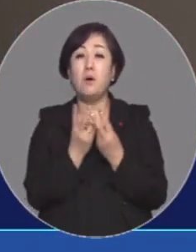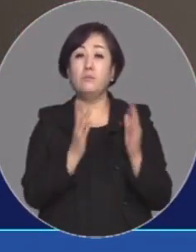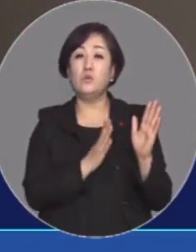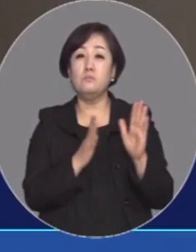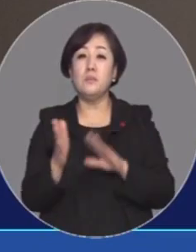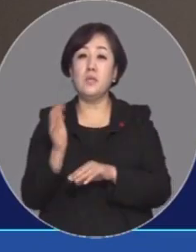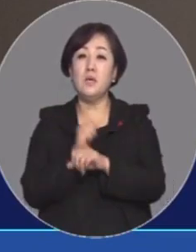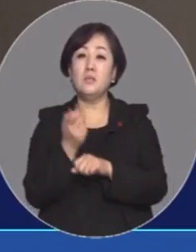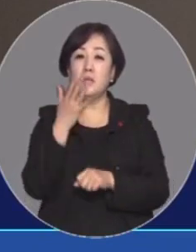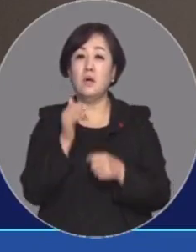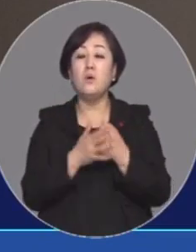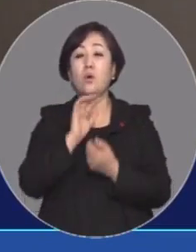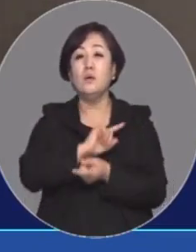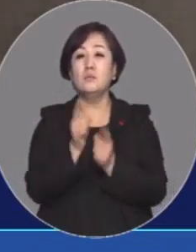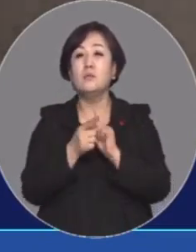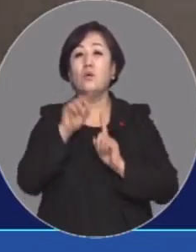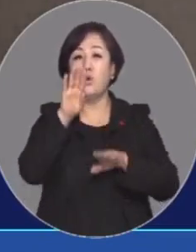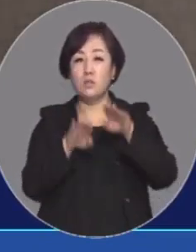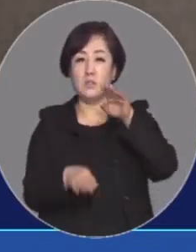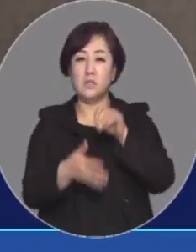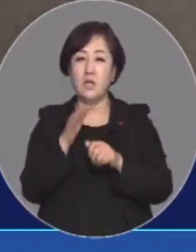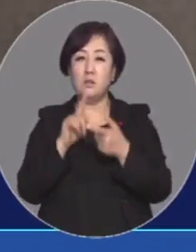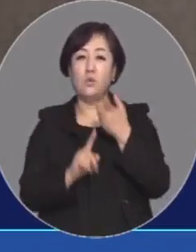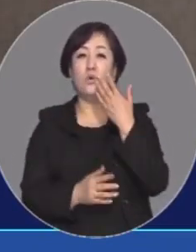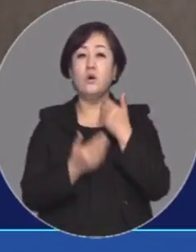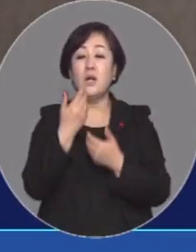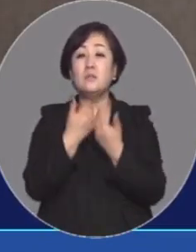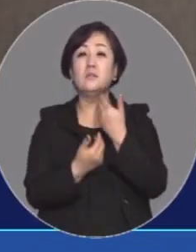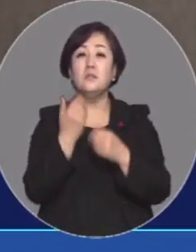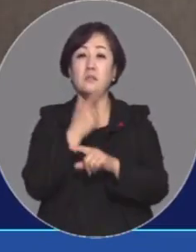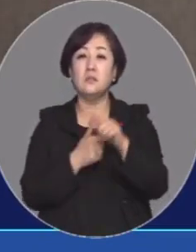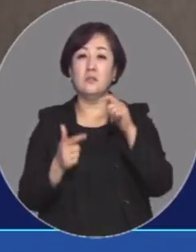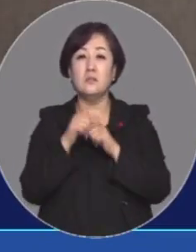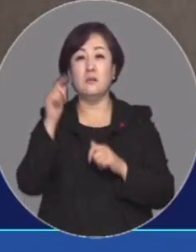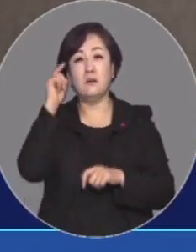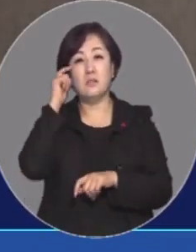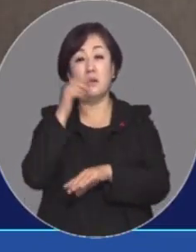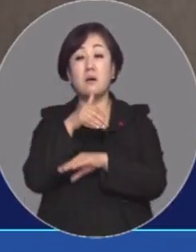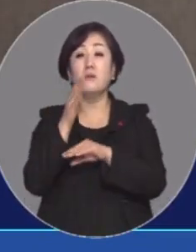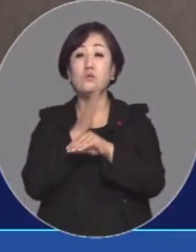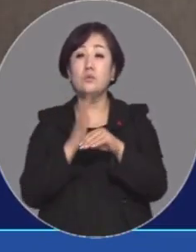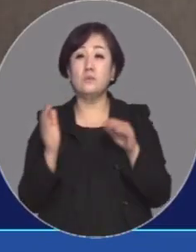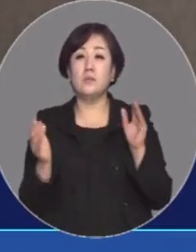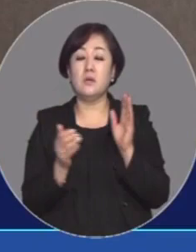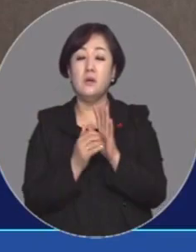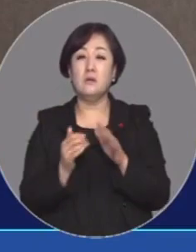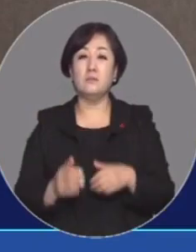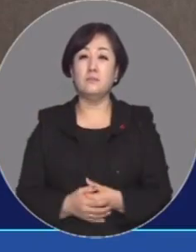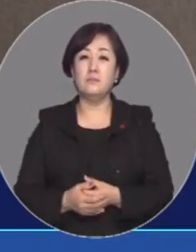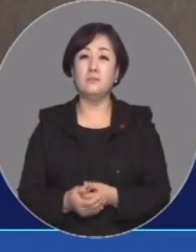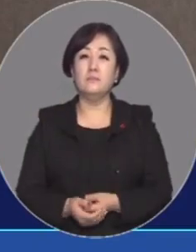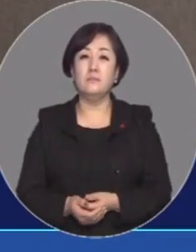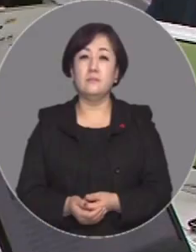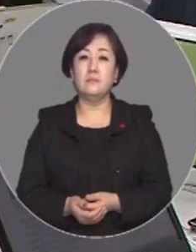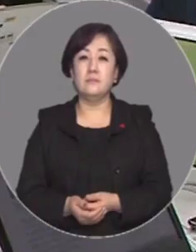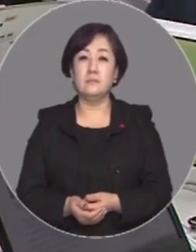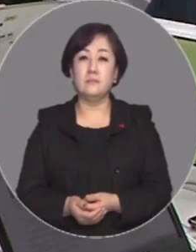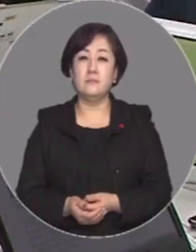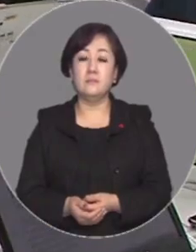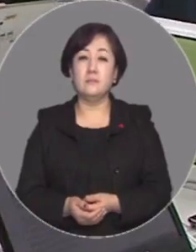밝히면서도 형평성 논란과 시군 갈등설은 신경이 쓰이는 눈치입니다. 김진구 기자입니다.